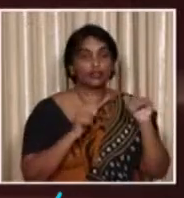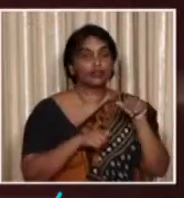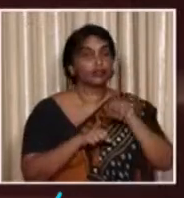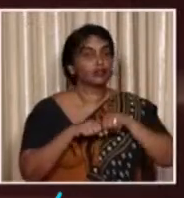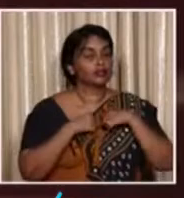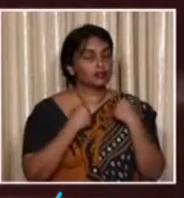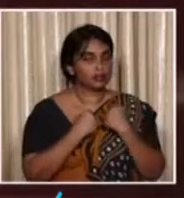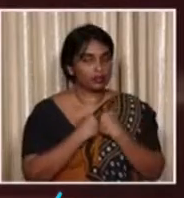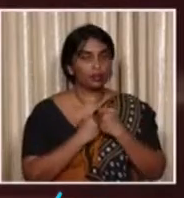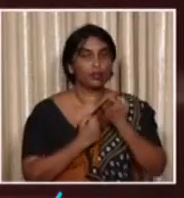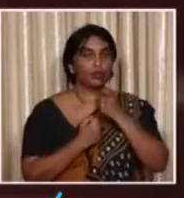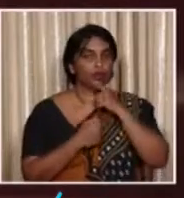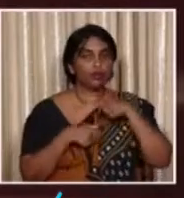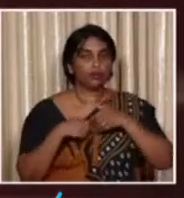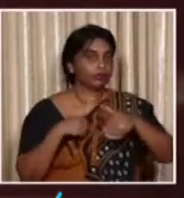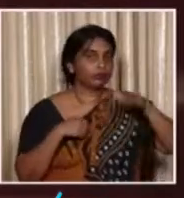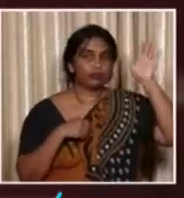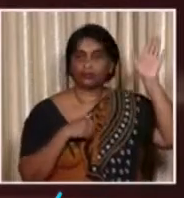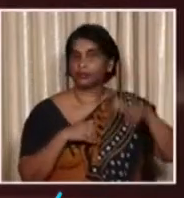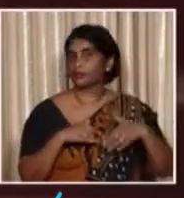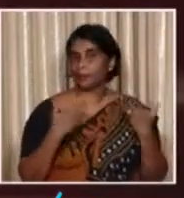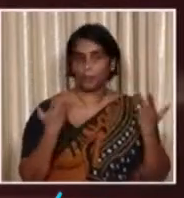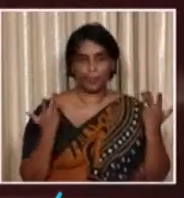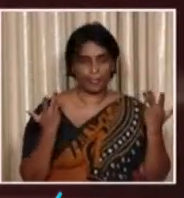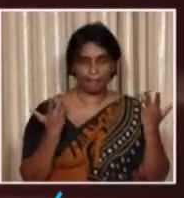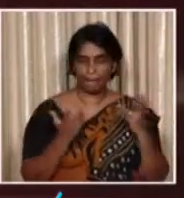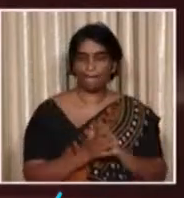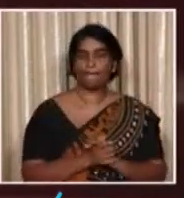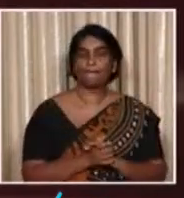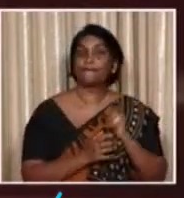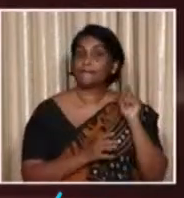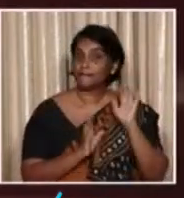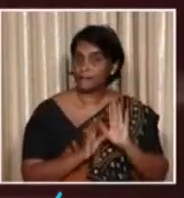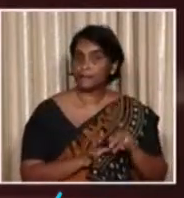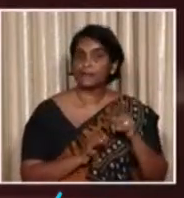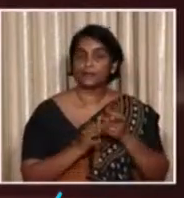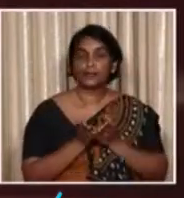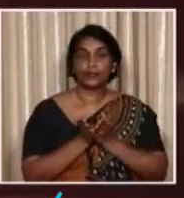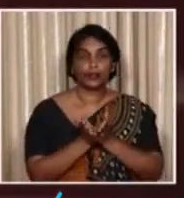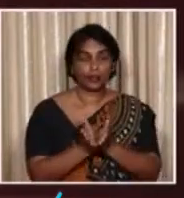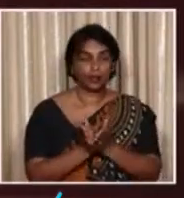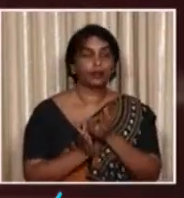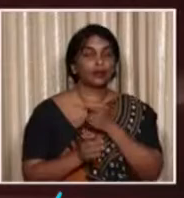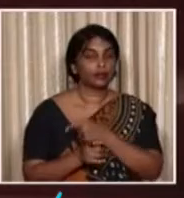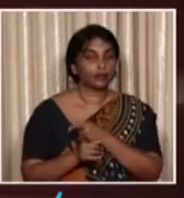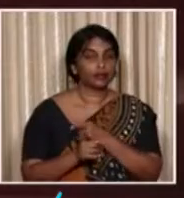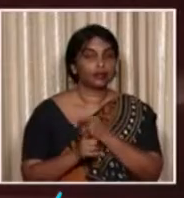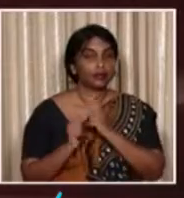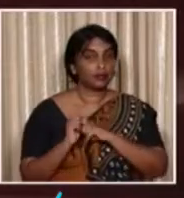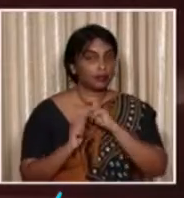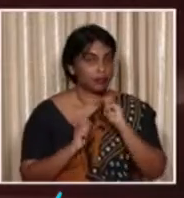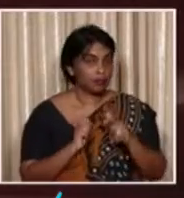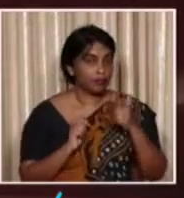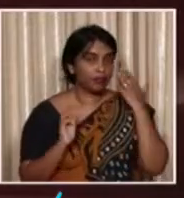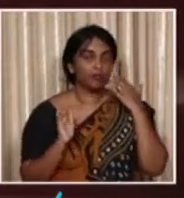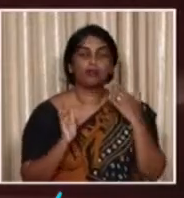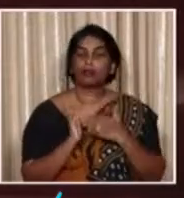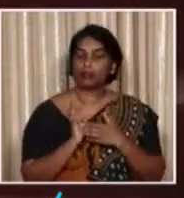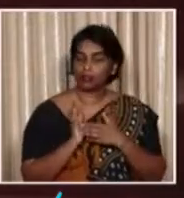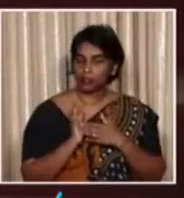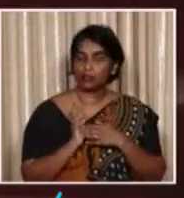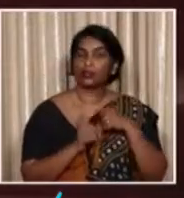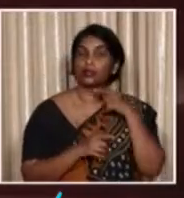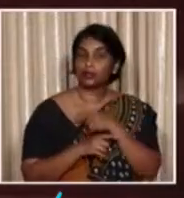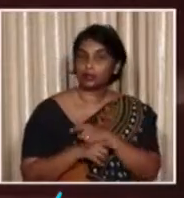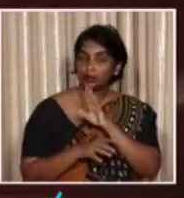සමාගම නඩුවට මේ දක්වා ඉදිරිපත් වී නොමැත. එහෙත් එක්ස්ප්‍රස් පර්ල් නෞකාවේ වන්දි හිමිකම සම්බන්ධව